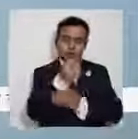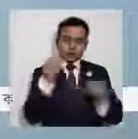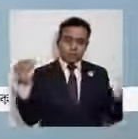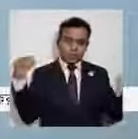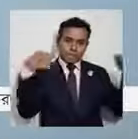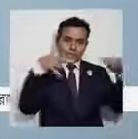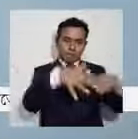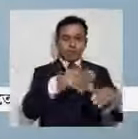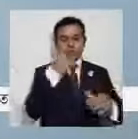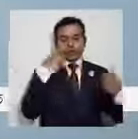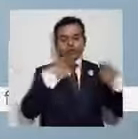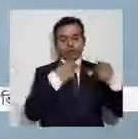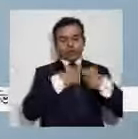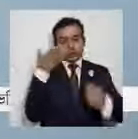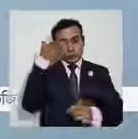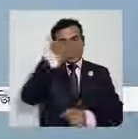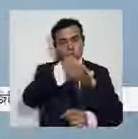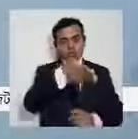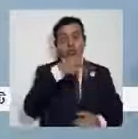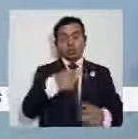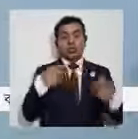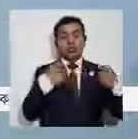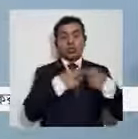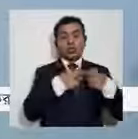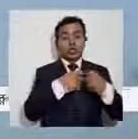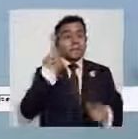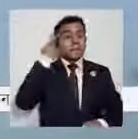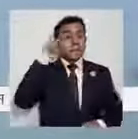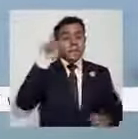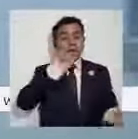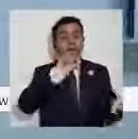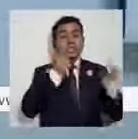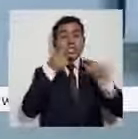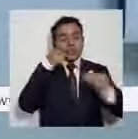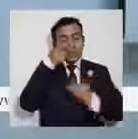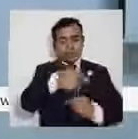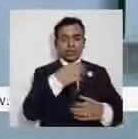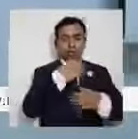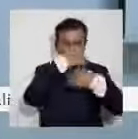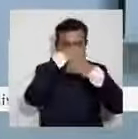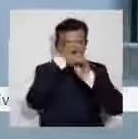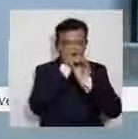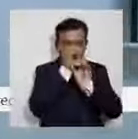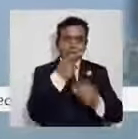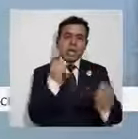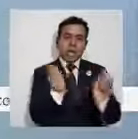গত 24 ঘন্টায় কতগুলো পরীক্ষা নমুনা সংগৃহীত হয়েছিল